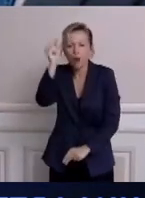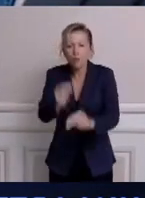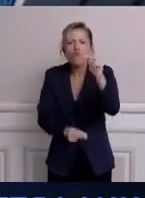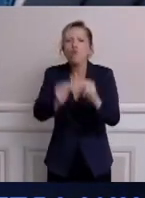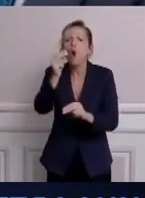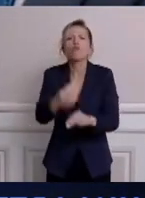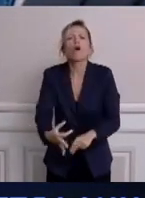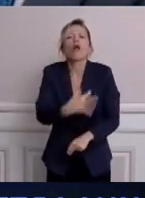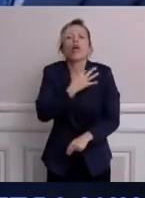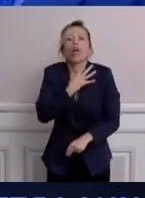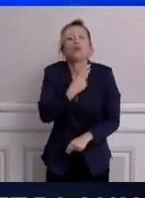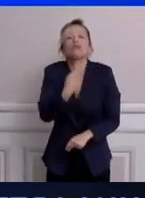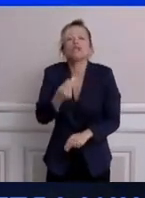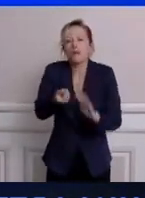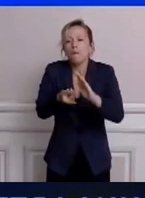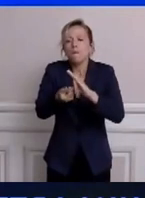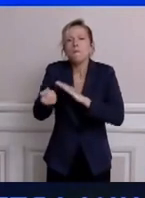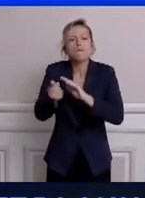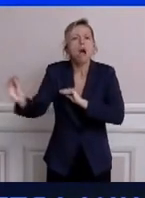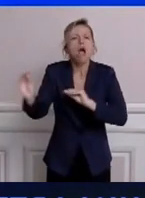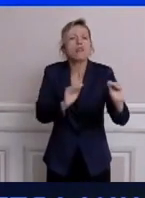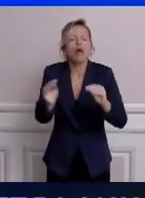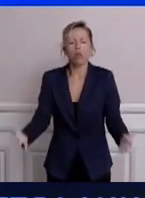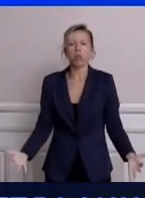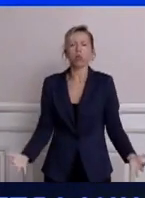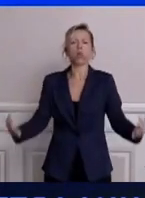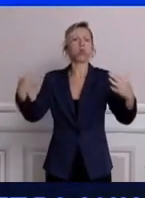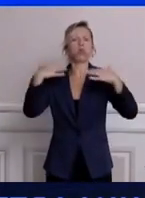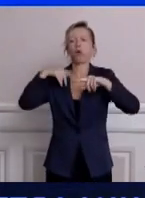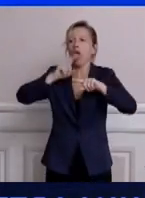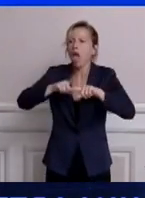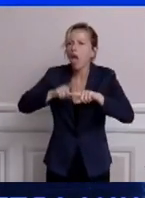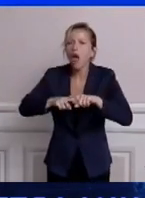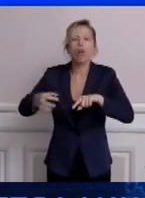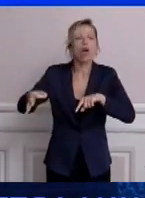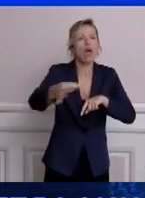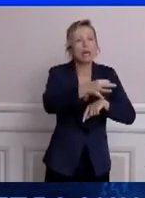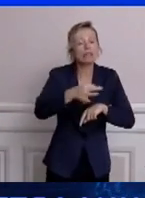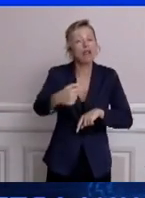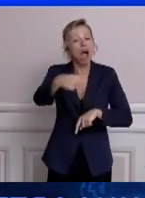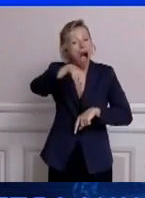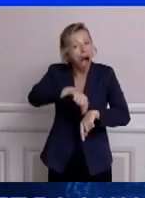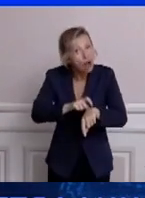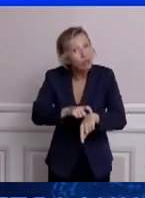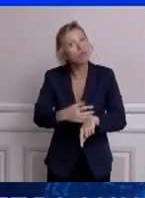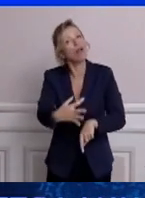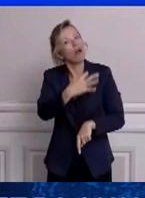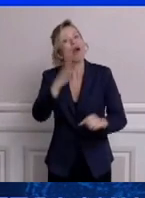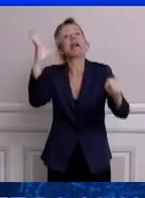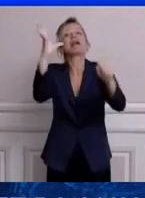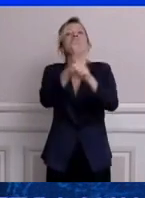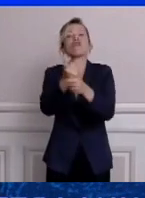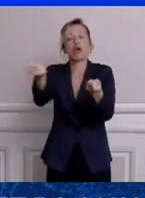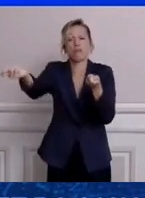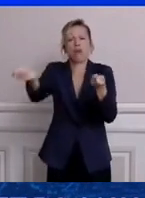το αντιμετωπίσαμε με αποτελεσματικότητα σε τέτοιο βαθμό που σήμερα πια να μην είναι ουσιαστικά πρόβλημα για τα νησιά του Βορείου